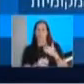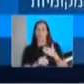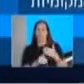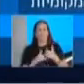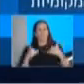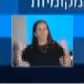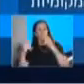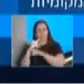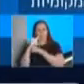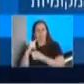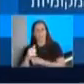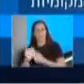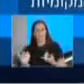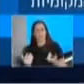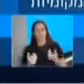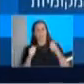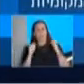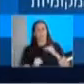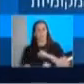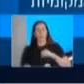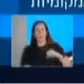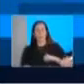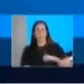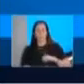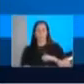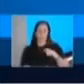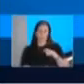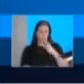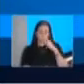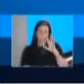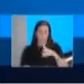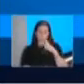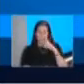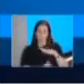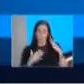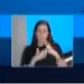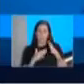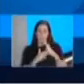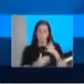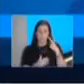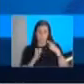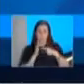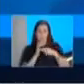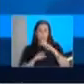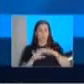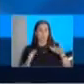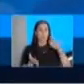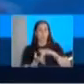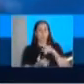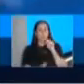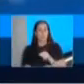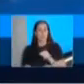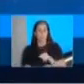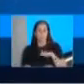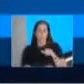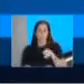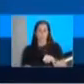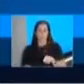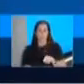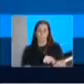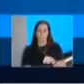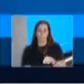אותו להעצמה אישית, לביטחון עצמי, לדימוי עצמי. ואנחנו רואים, ראינו גם, ויש מחקרים שהראו, שילדים שנמצאים שם גם